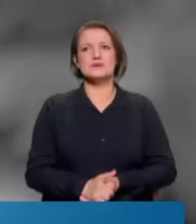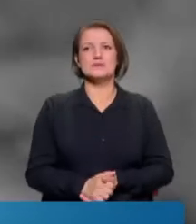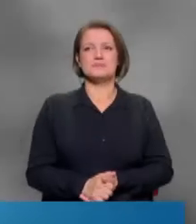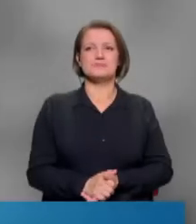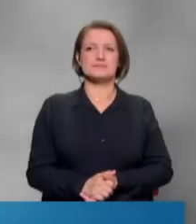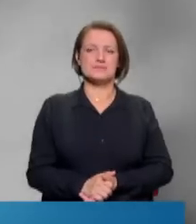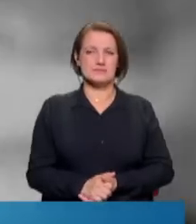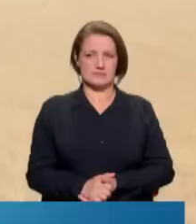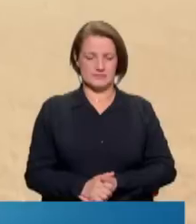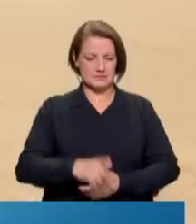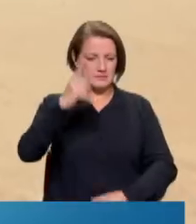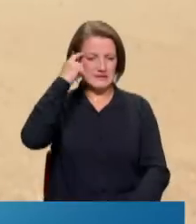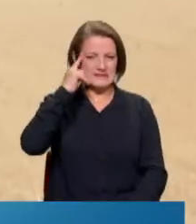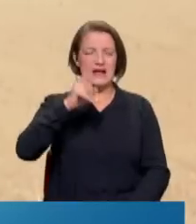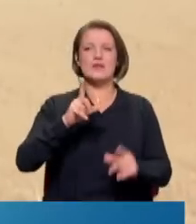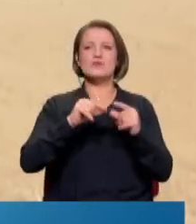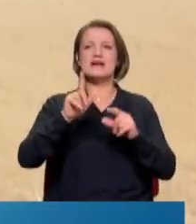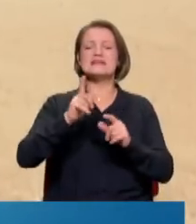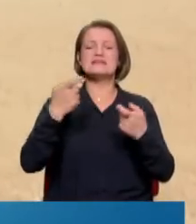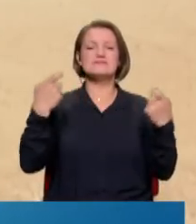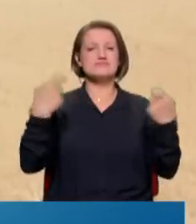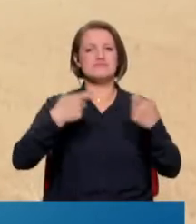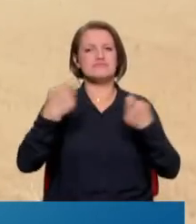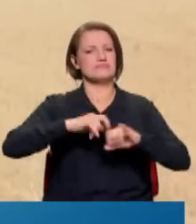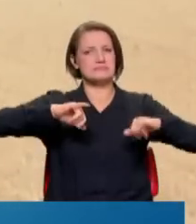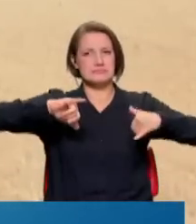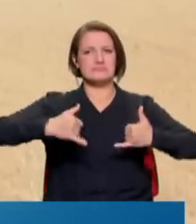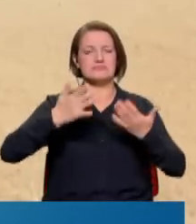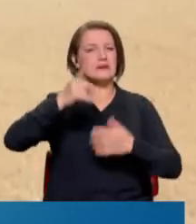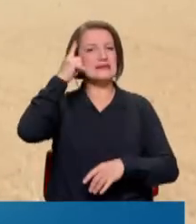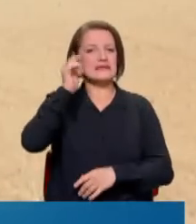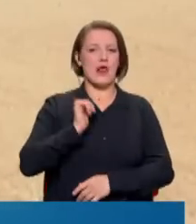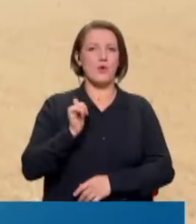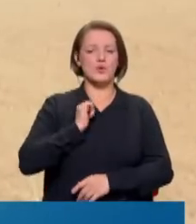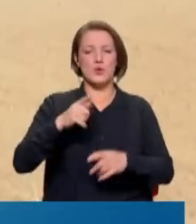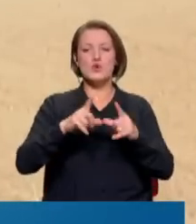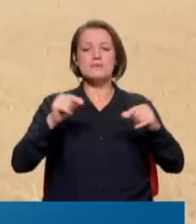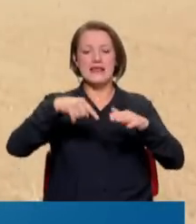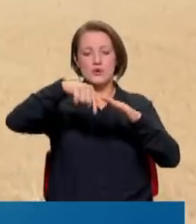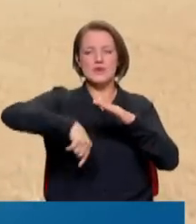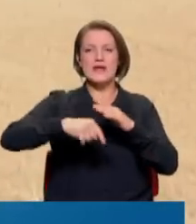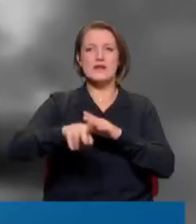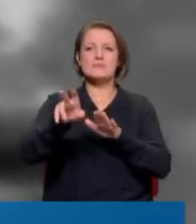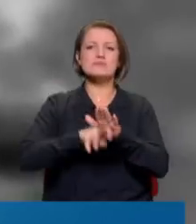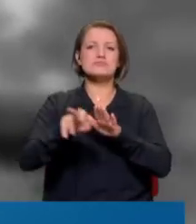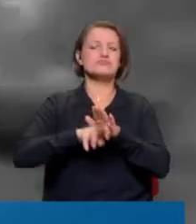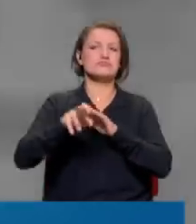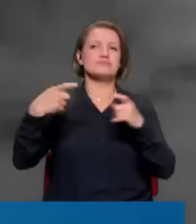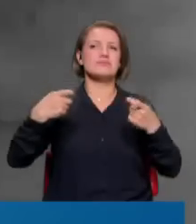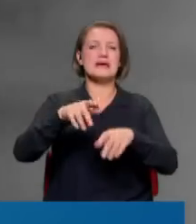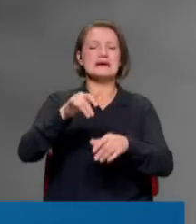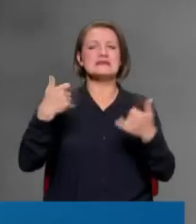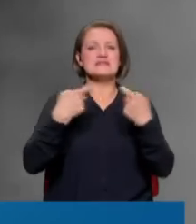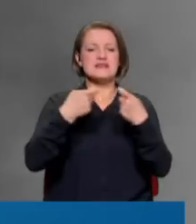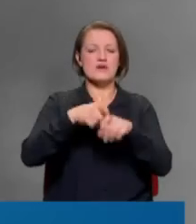bulundu İsrail Lübnan sınırında da çatışmalar şiddetlendi İsrail ordusu Lübnan'ın güneyini Topçu ateşi açtı savaş